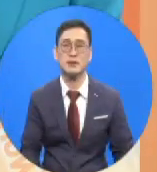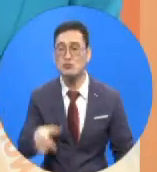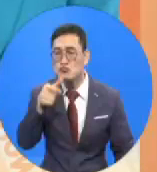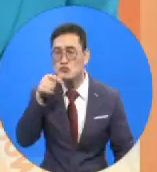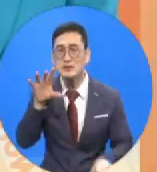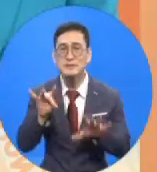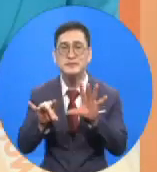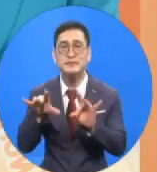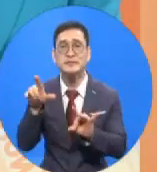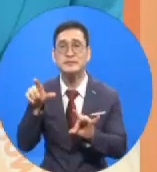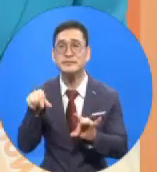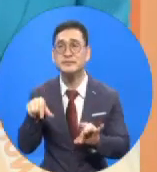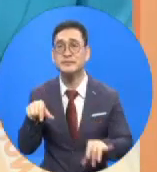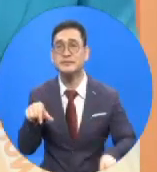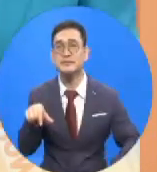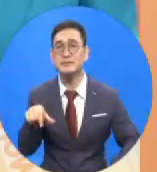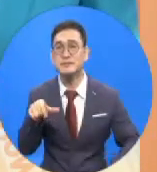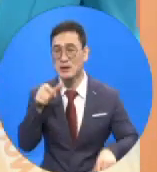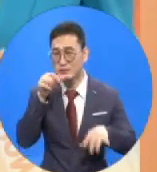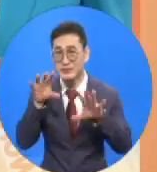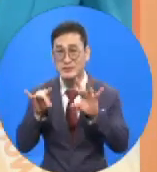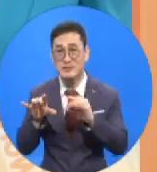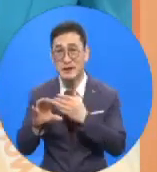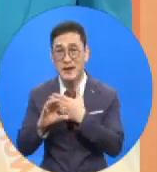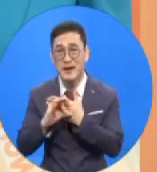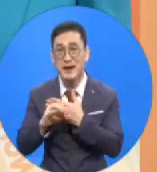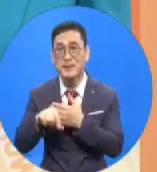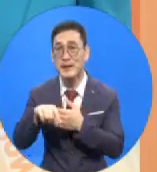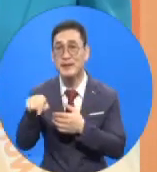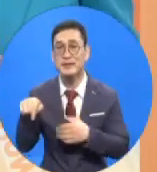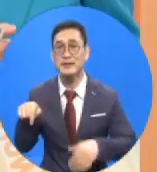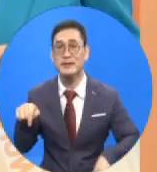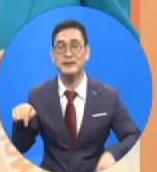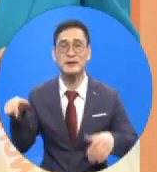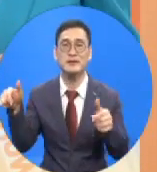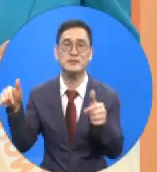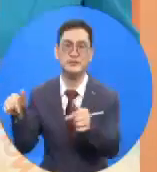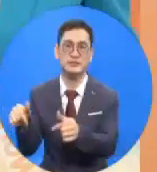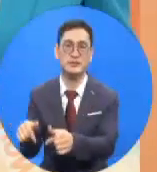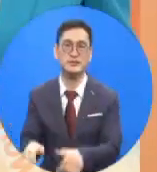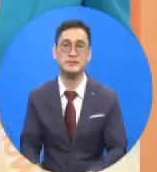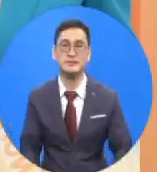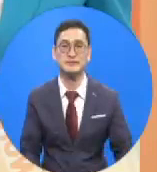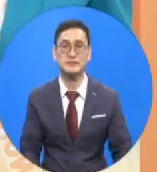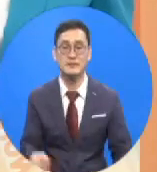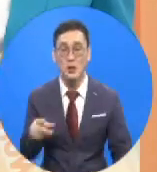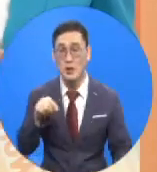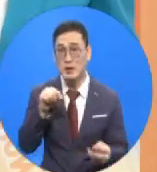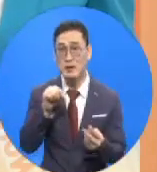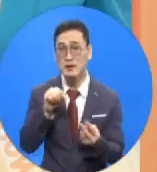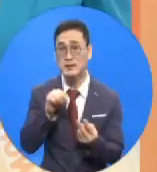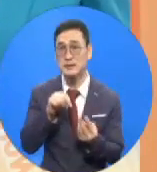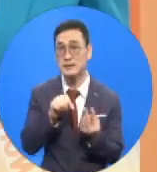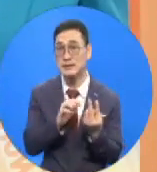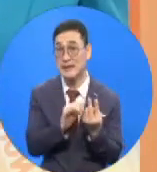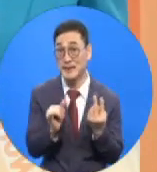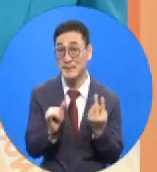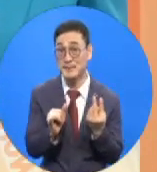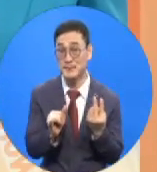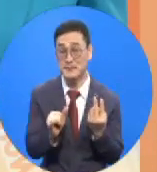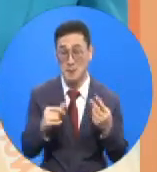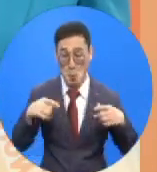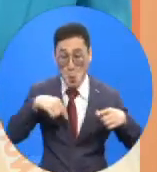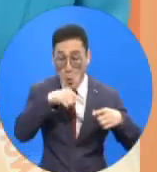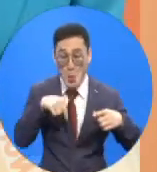그냥 떨어집니다 그리고 2분이 전부 들을 접속하신 게 아니고 고 지역에서 일을 하셨기 때문에 만한 분을 접촉하지 는